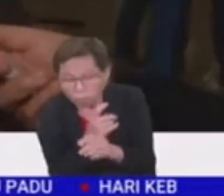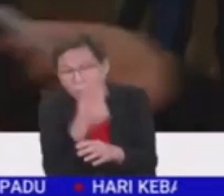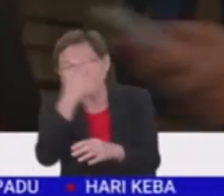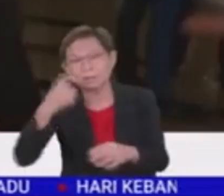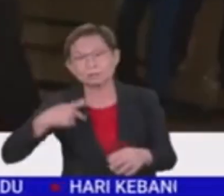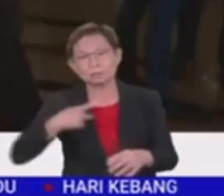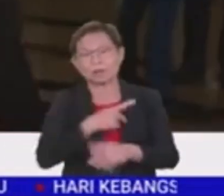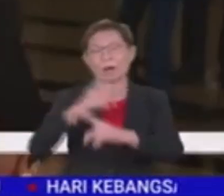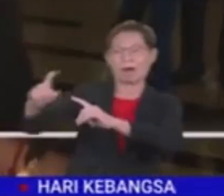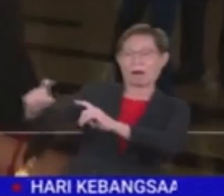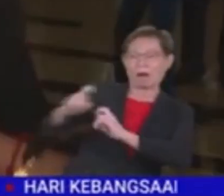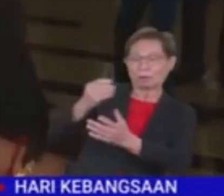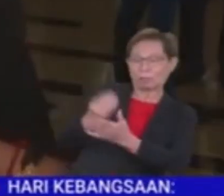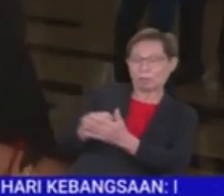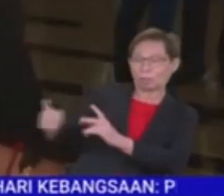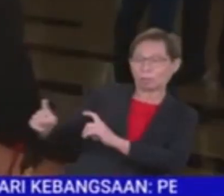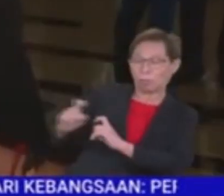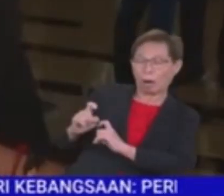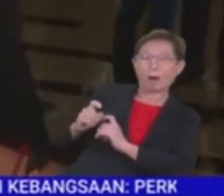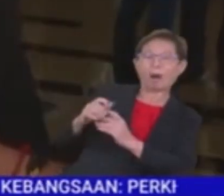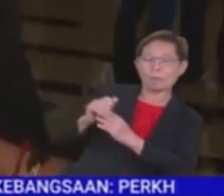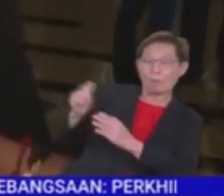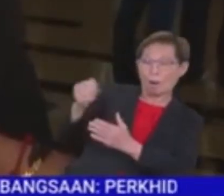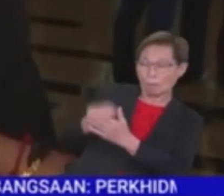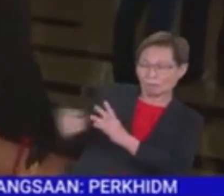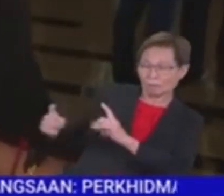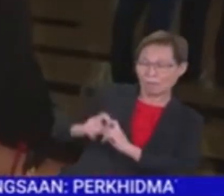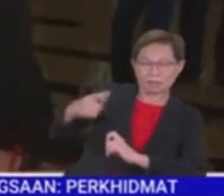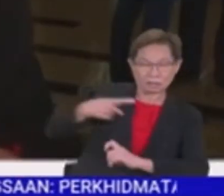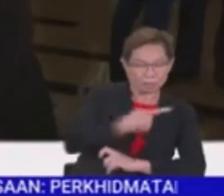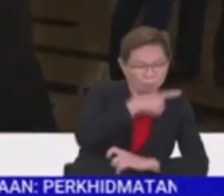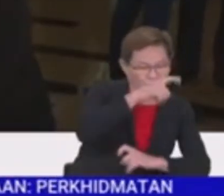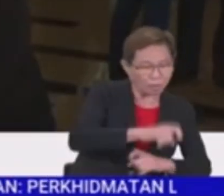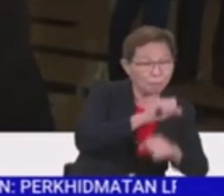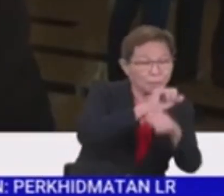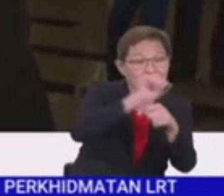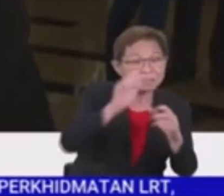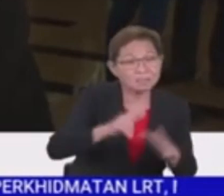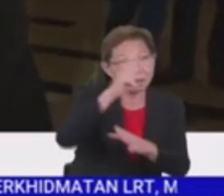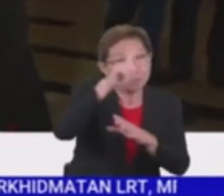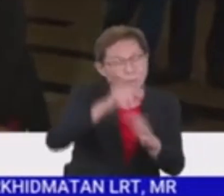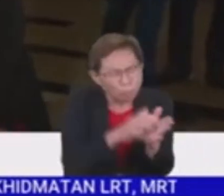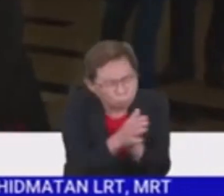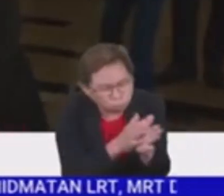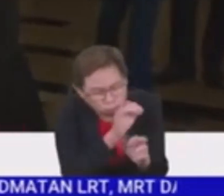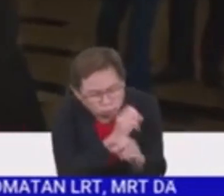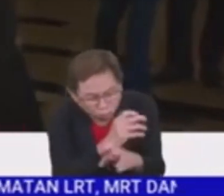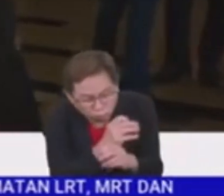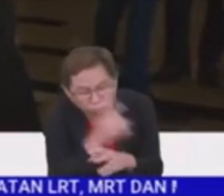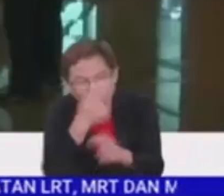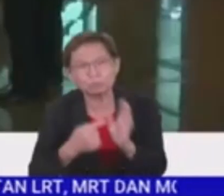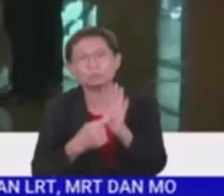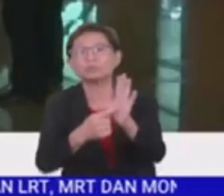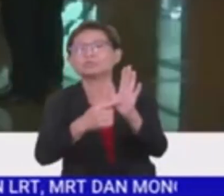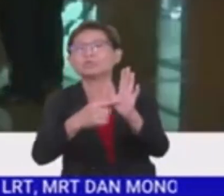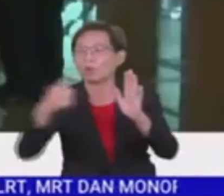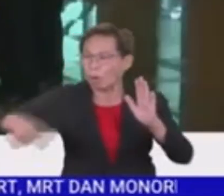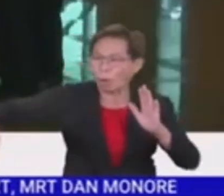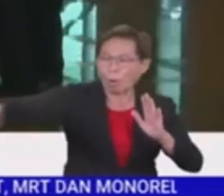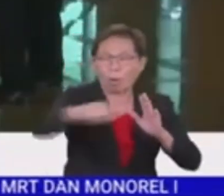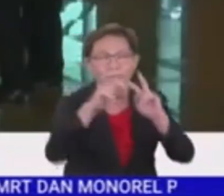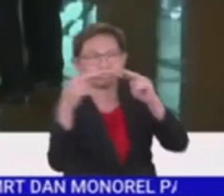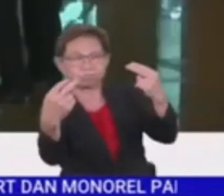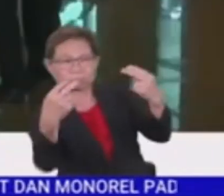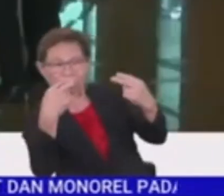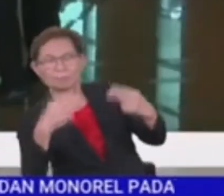orang kata dah bagi inisiatif ni supaya kita kena kerja keras lagi lah menunjukkan kepada orang awam lah. Dengan inisiatif